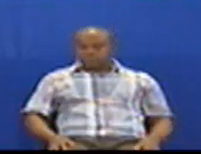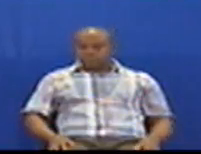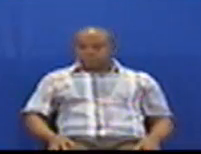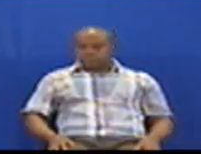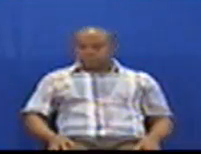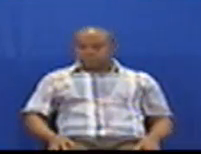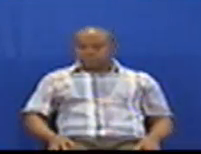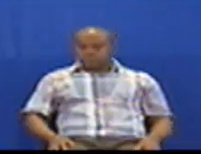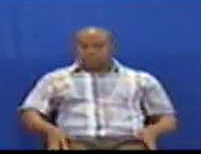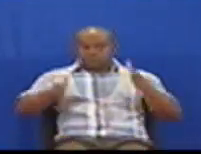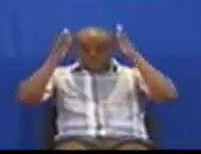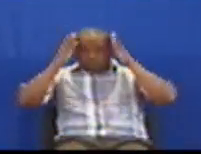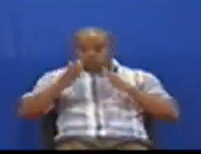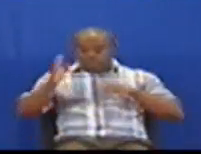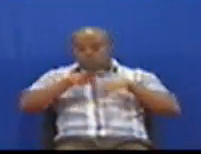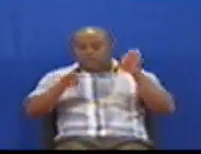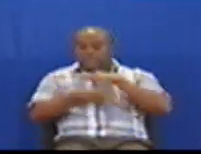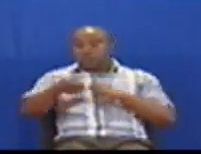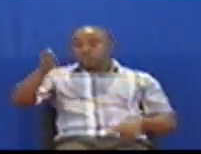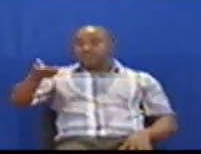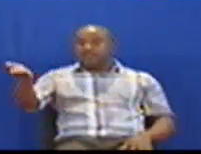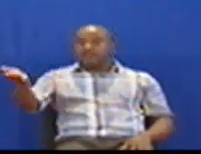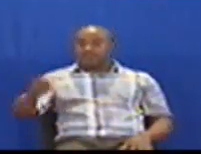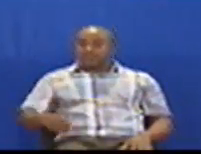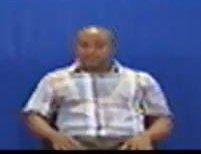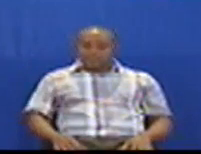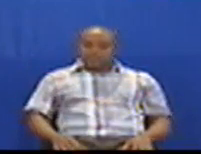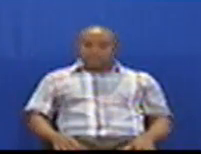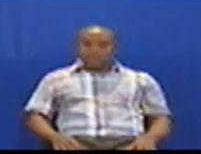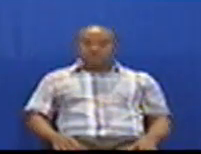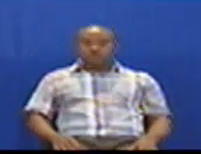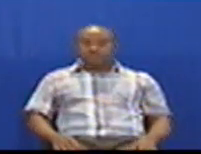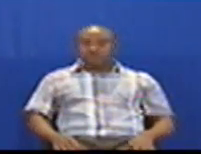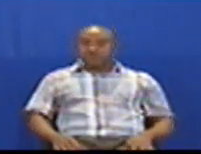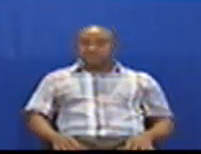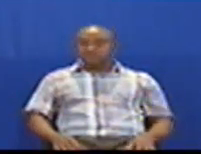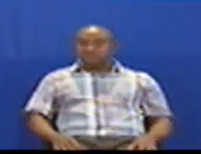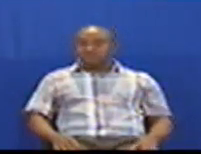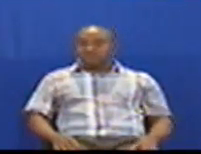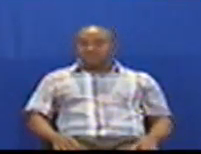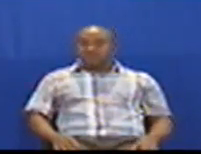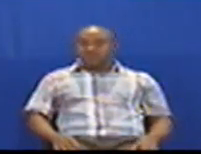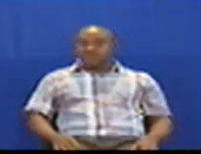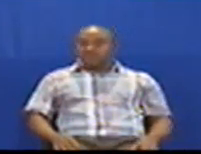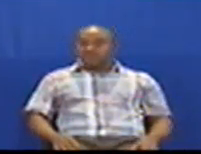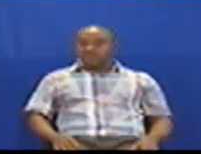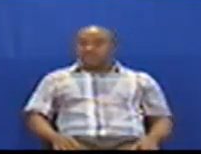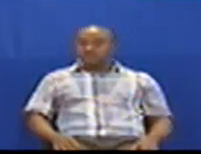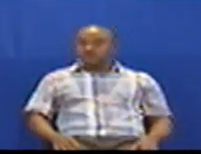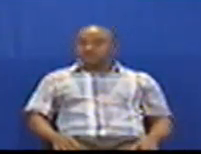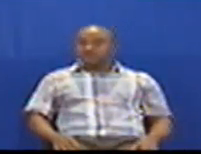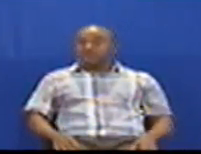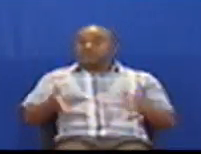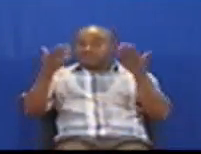kwa kuwa huu ni mchango wangu wa mwisho kwa wizara hii ya TAMISEMI, hususan kwa bunge hili la